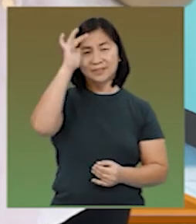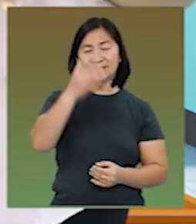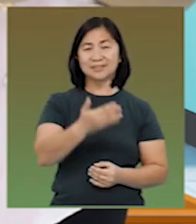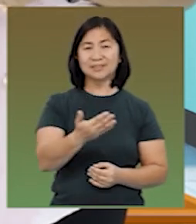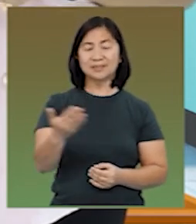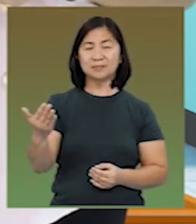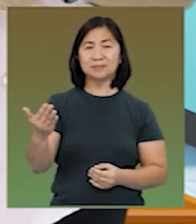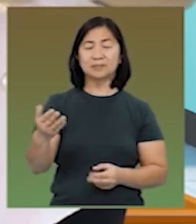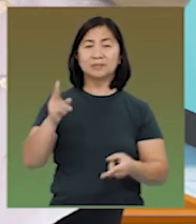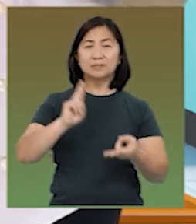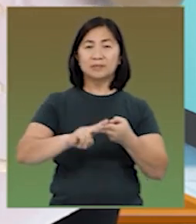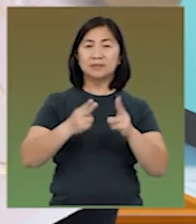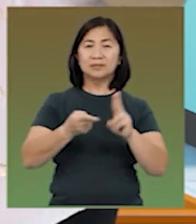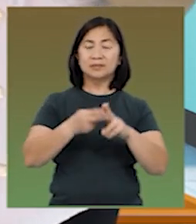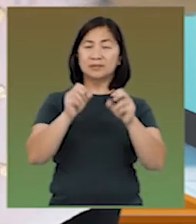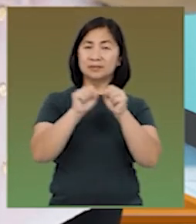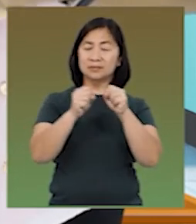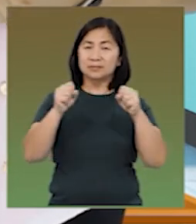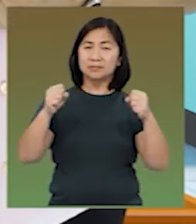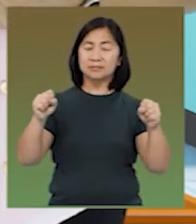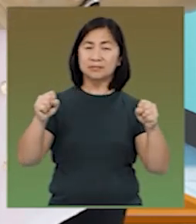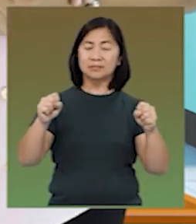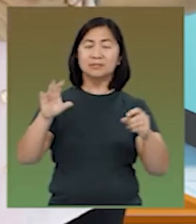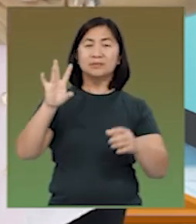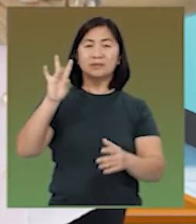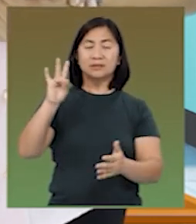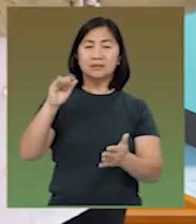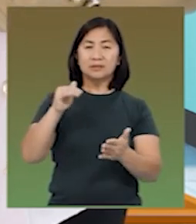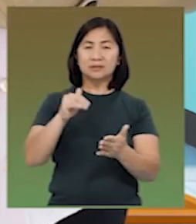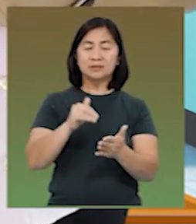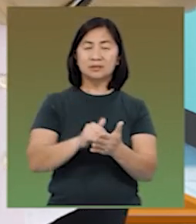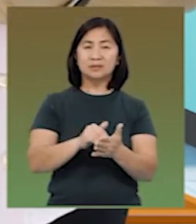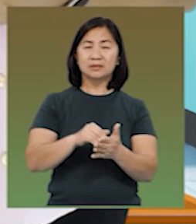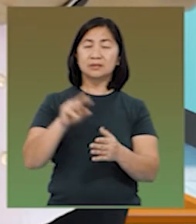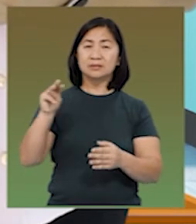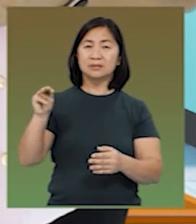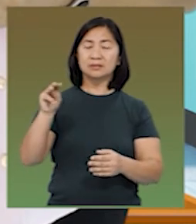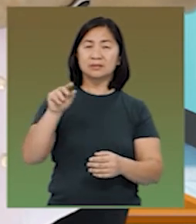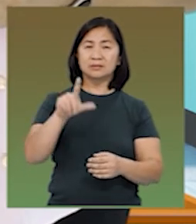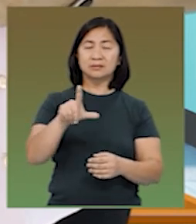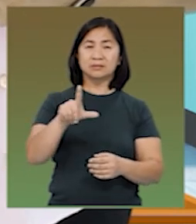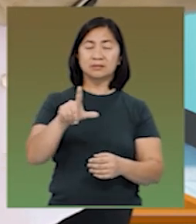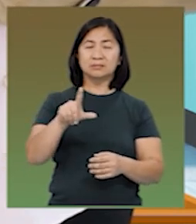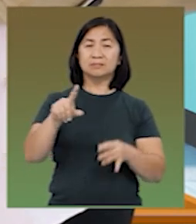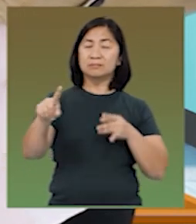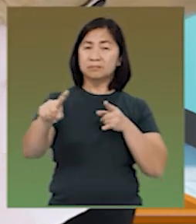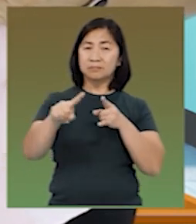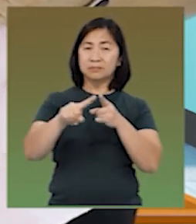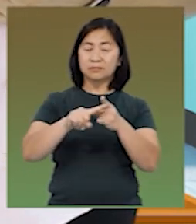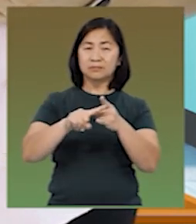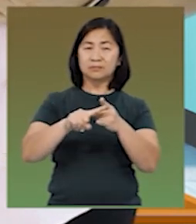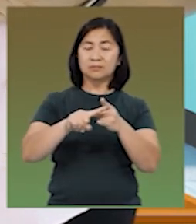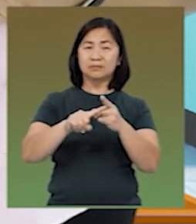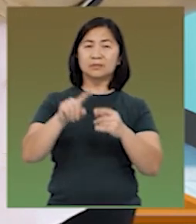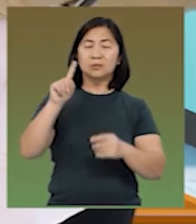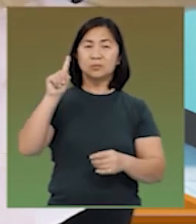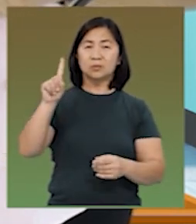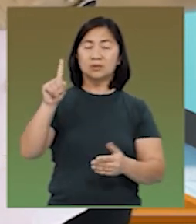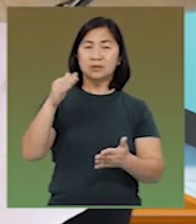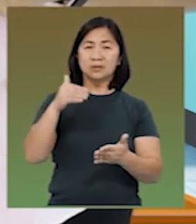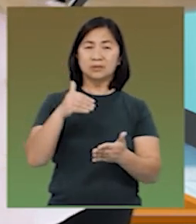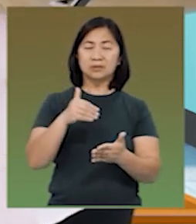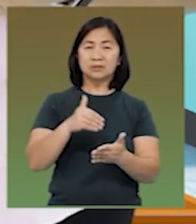Ang gagaling! Ang number sentence ay 7,000 milliliters divided